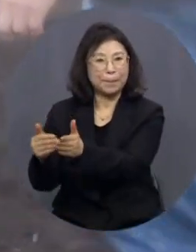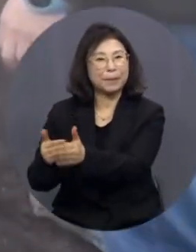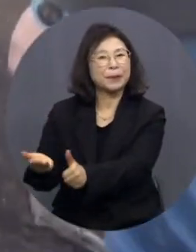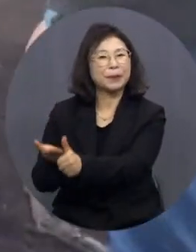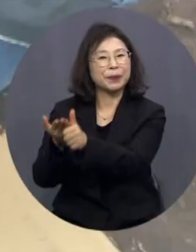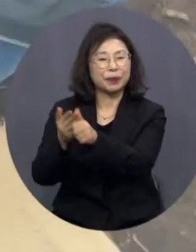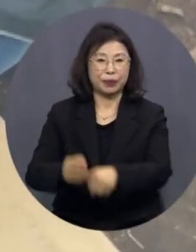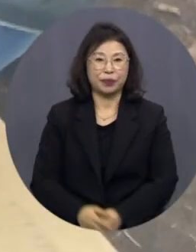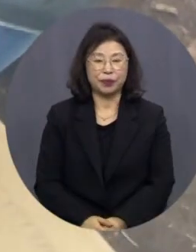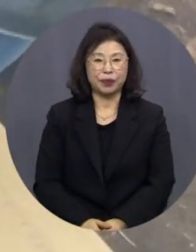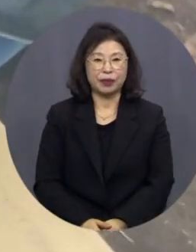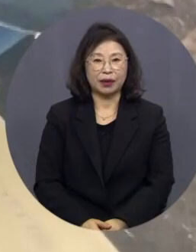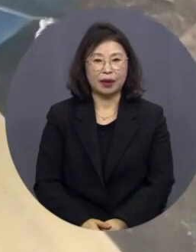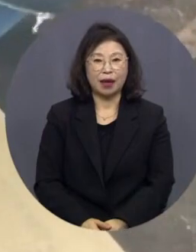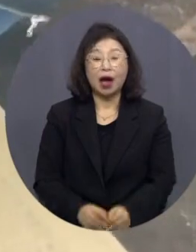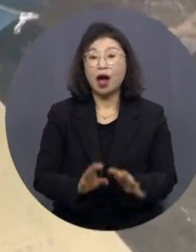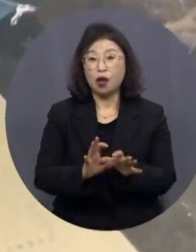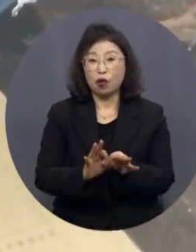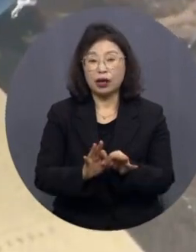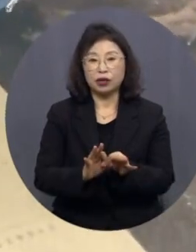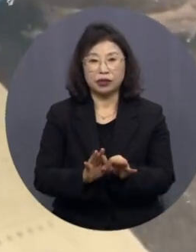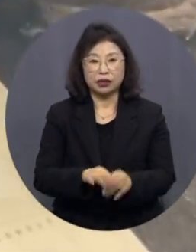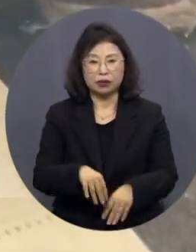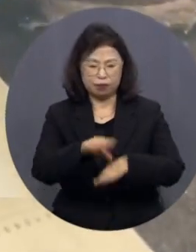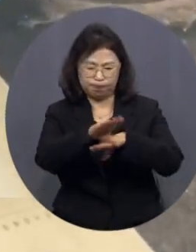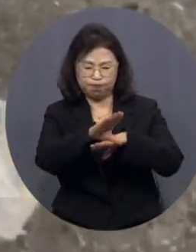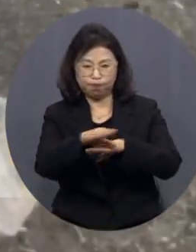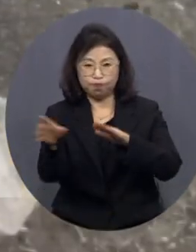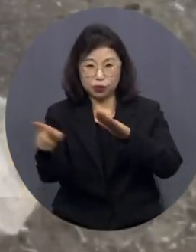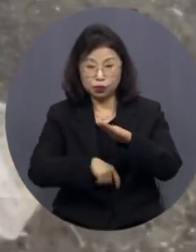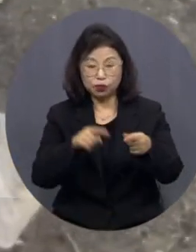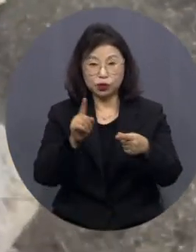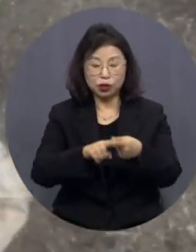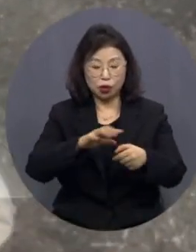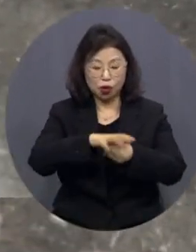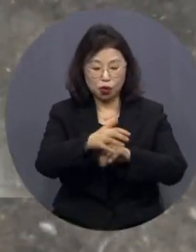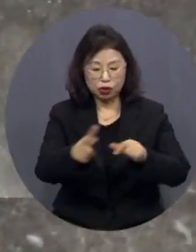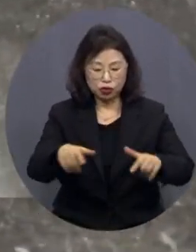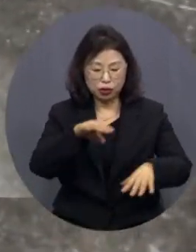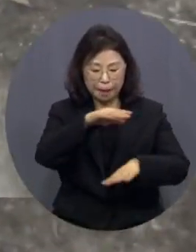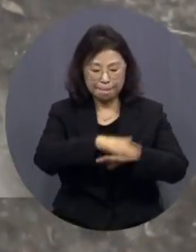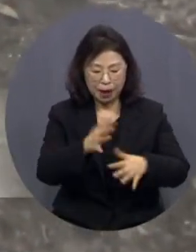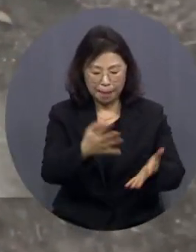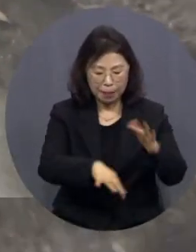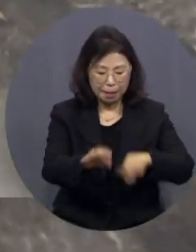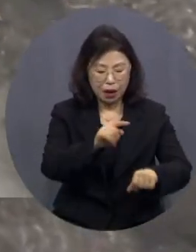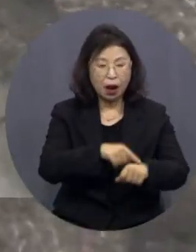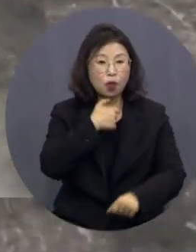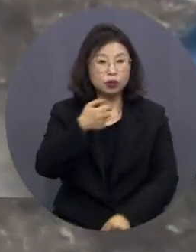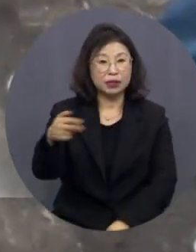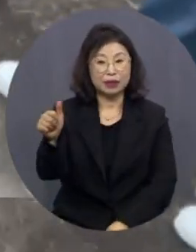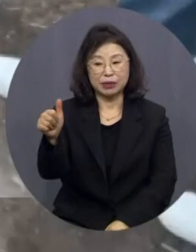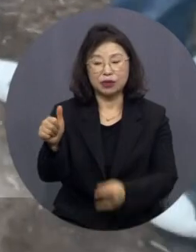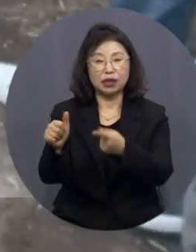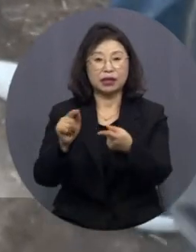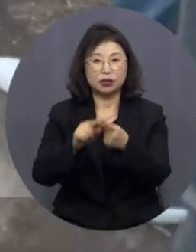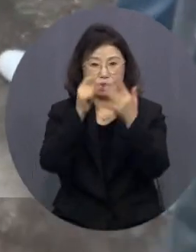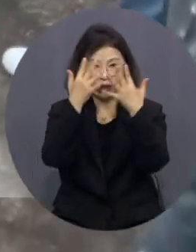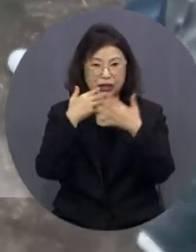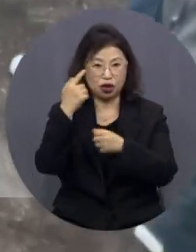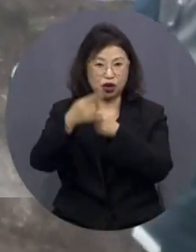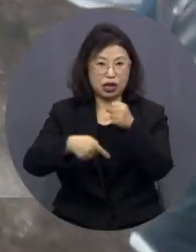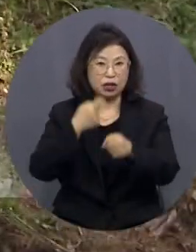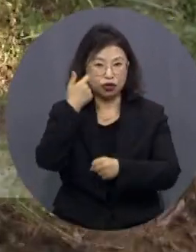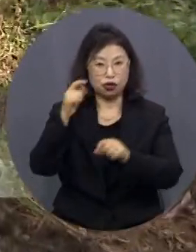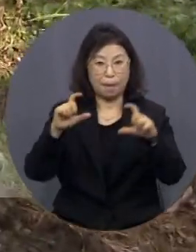넘겨졌습니다 판사는 또 단속 카메라를 훔쳐 과원에 파묻 혐 50대 남성에게도 징역 1년